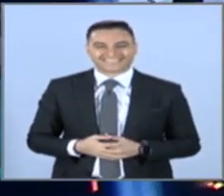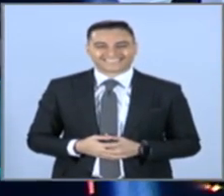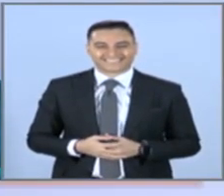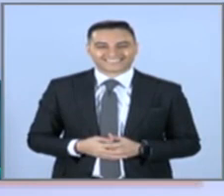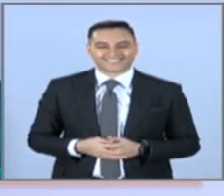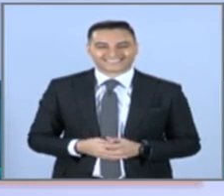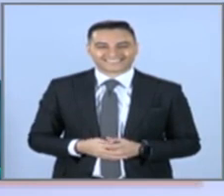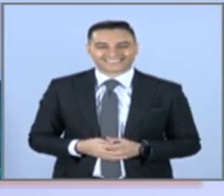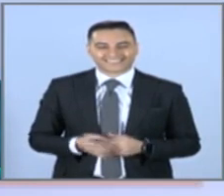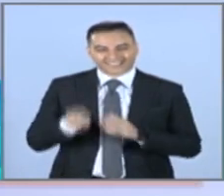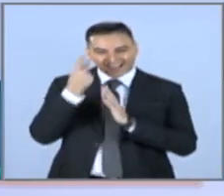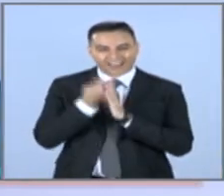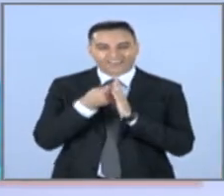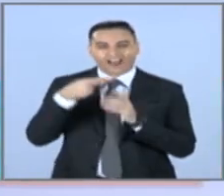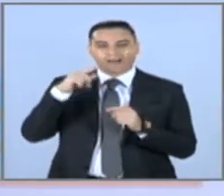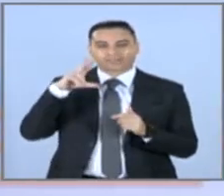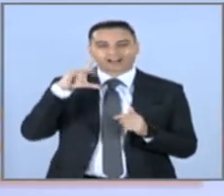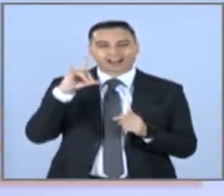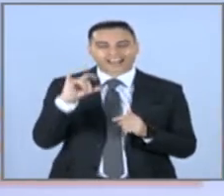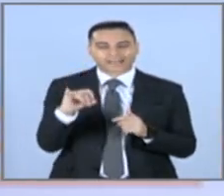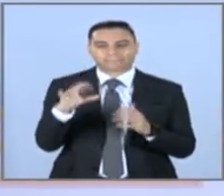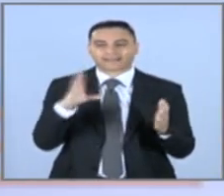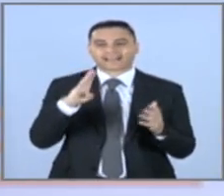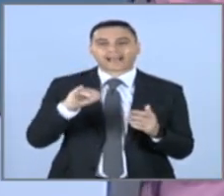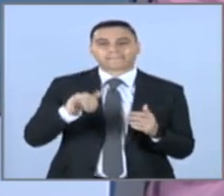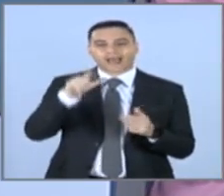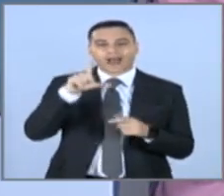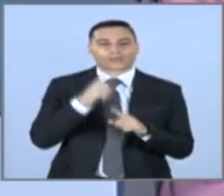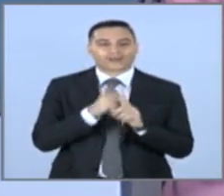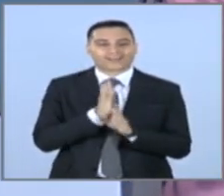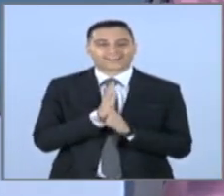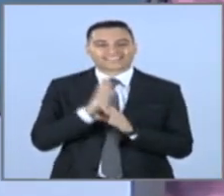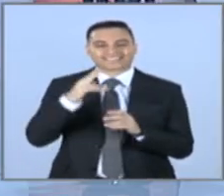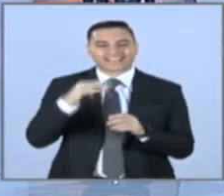تأليف عبد الرحيم كمال وإخراج سعيد حامد. اتفضلوا.